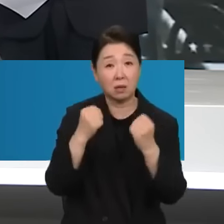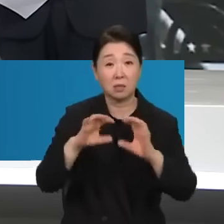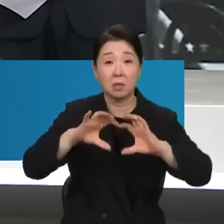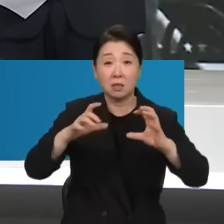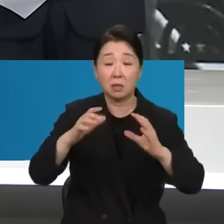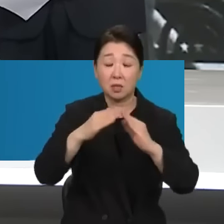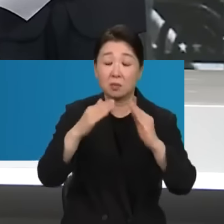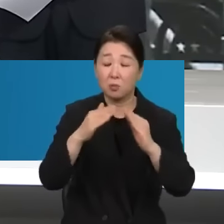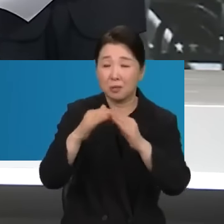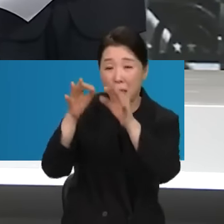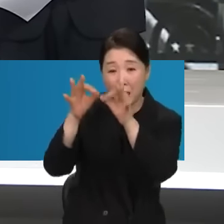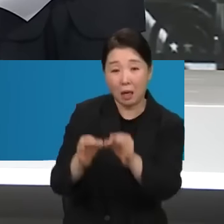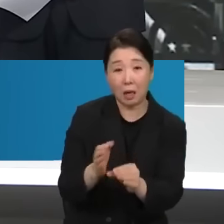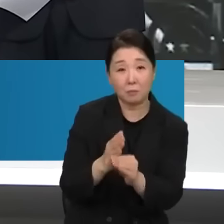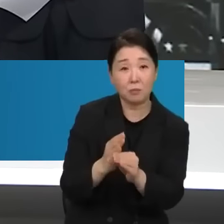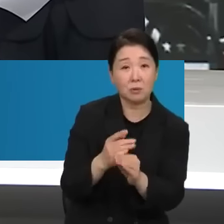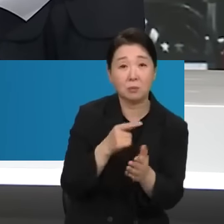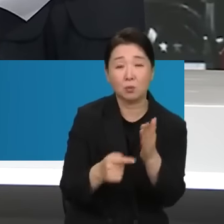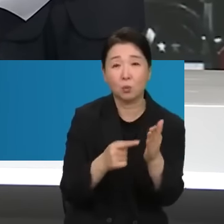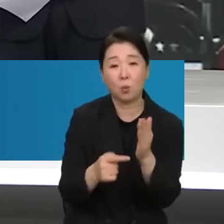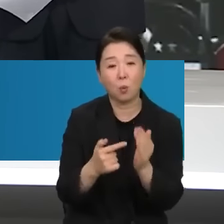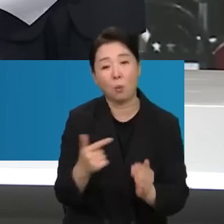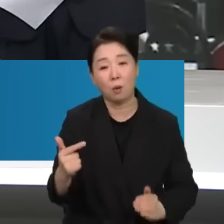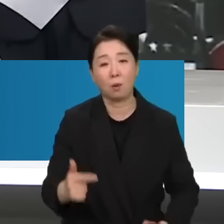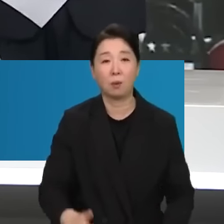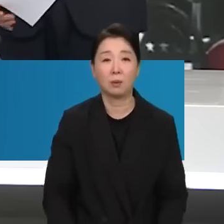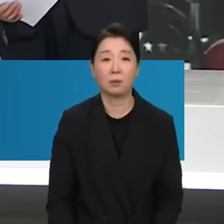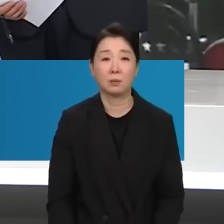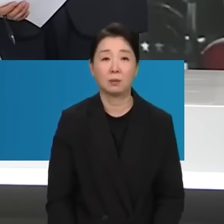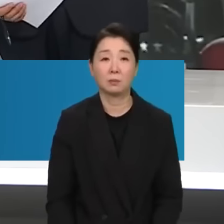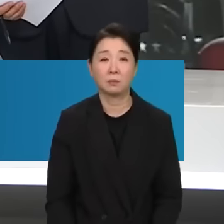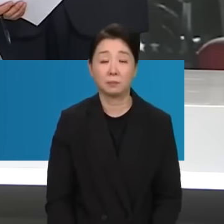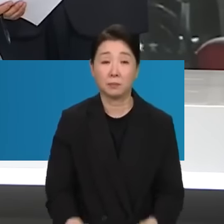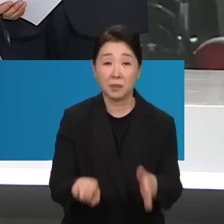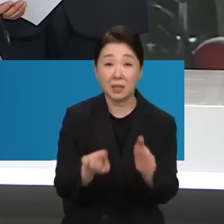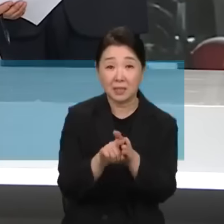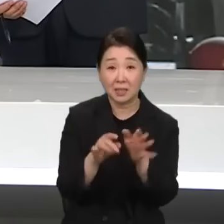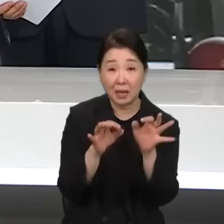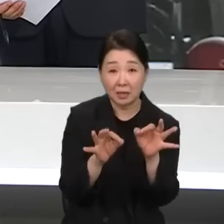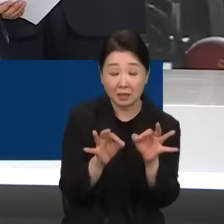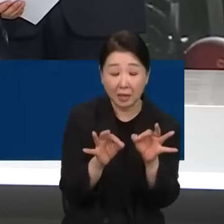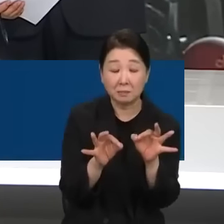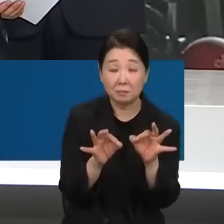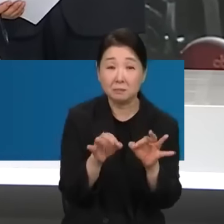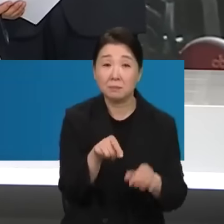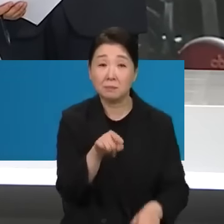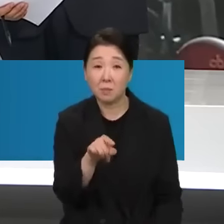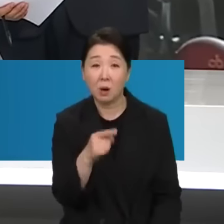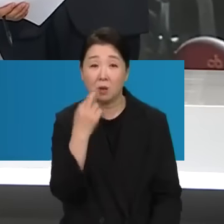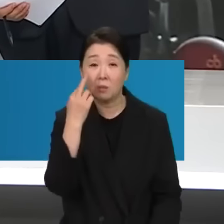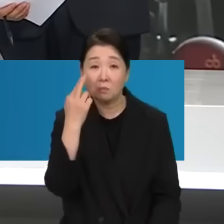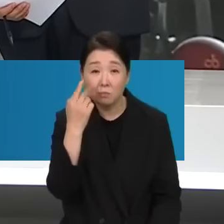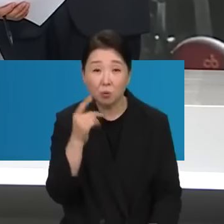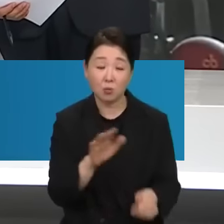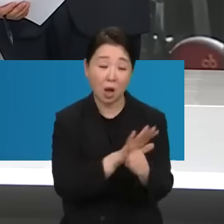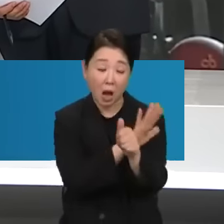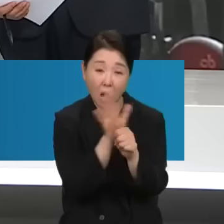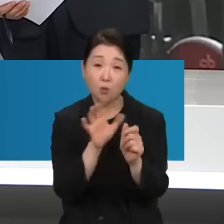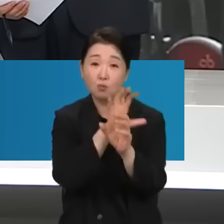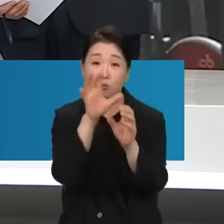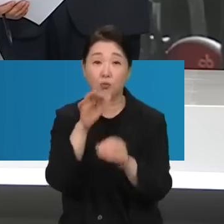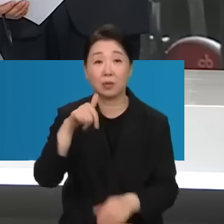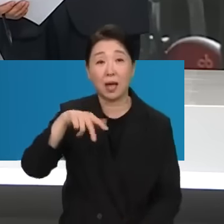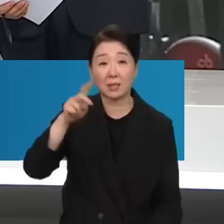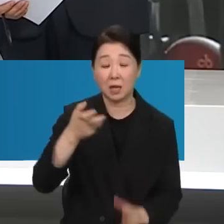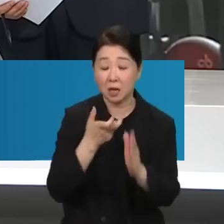시장이 가라앉은 지금은 손실 규모가 막대합니다. 신한은행 같은 시중은행들은 미국 항공우주국 나사가